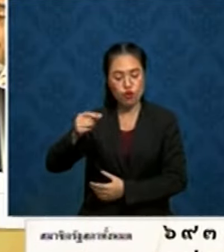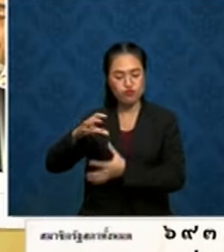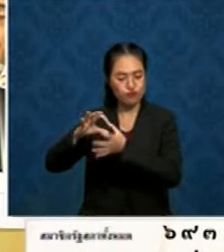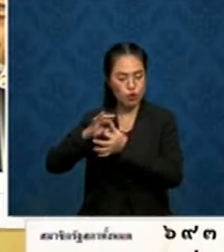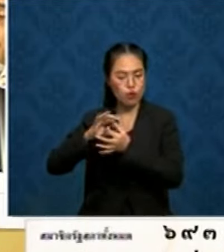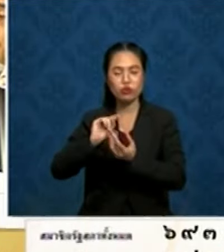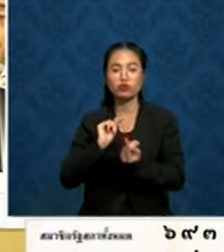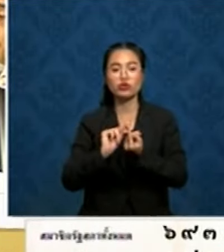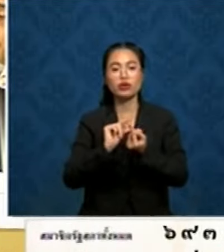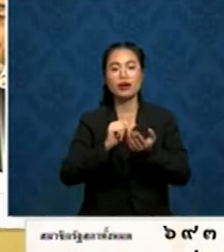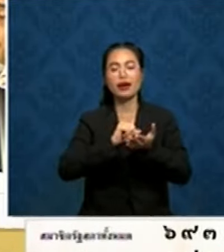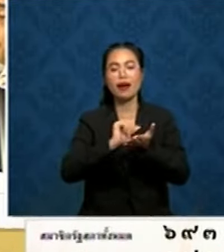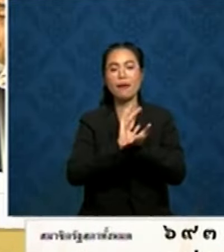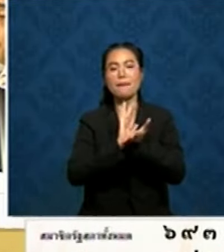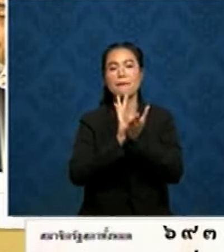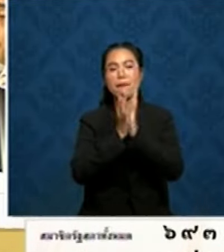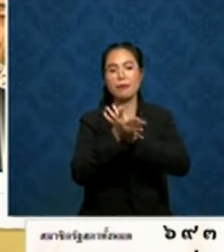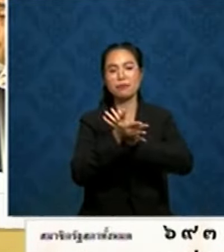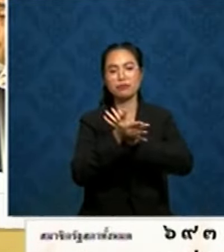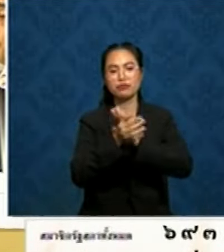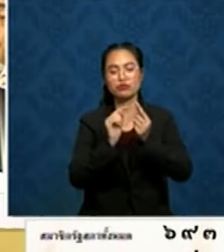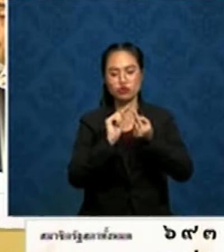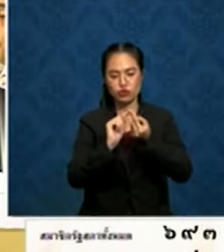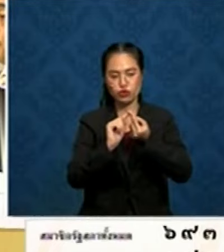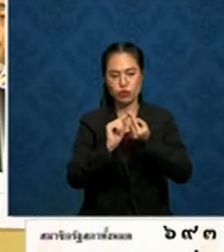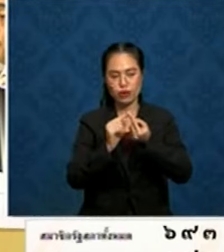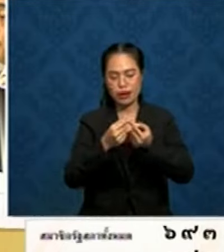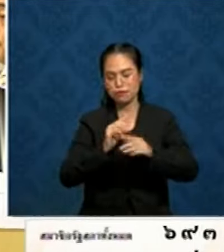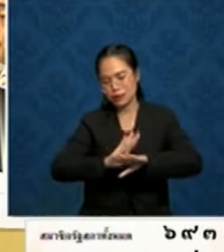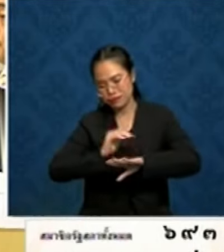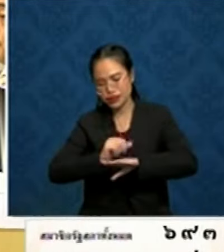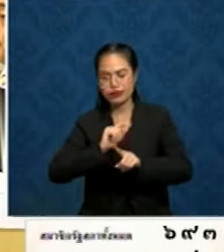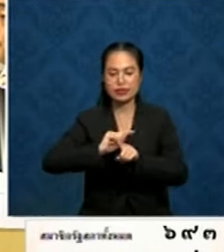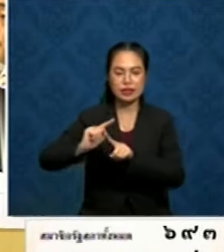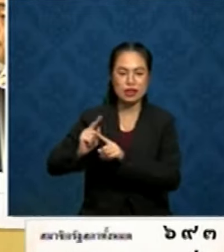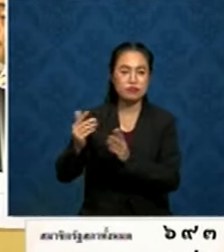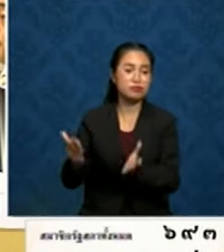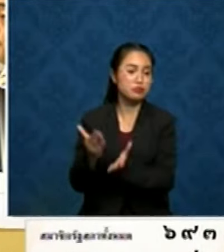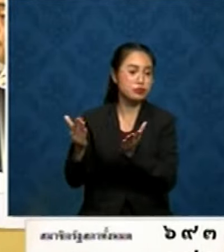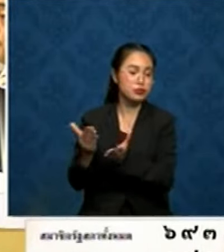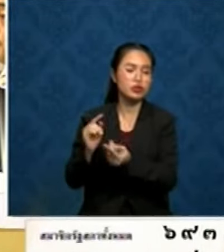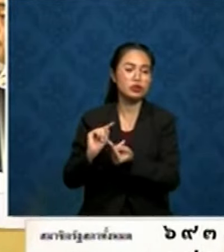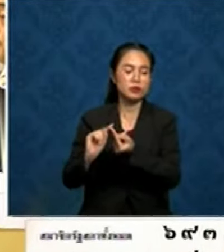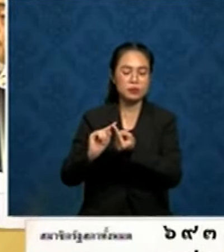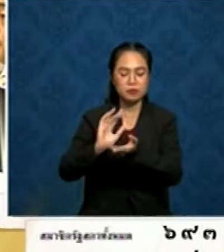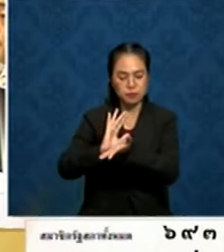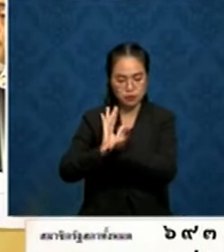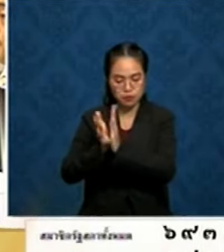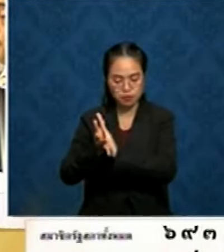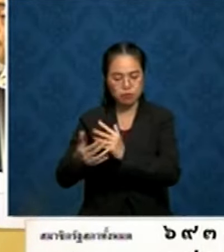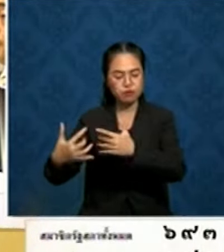ความจำเป็นจะต้องปรับเรื่องของโครงสร้างทางเศรษฐกิจเรื่องของการอั skillิลเรื่องของการดูในเรื่องของการปรับเปลี่ยนโครงสร้าง